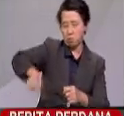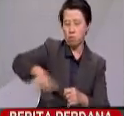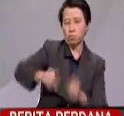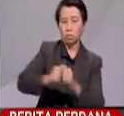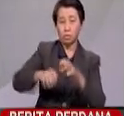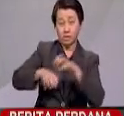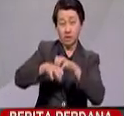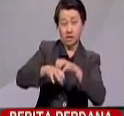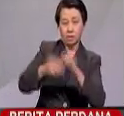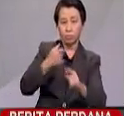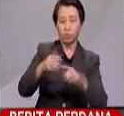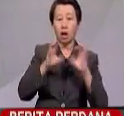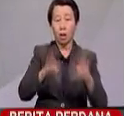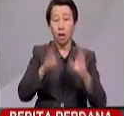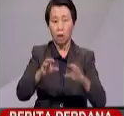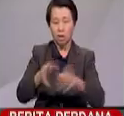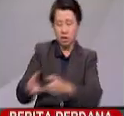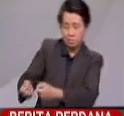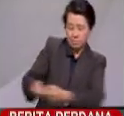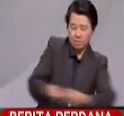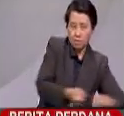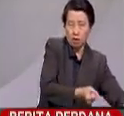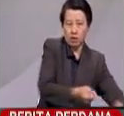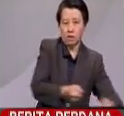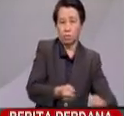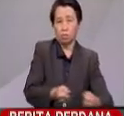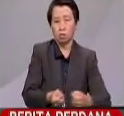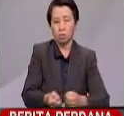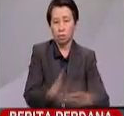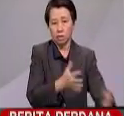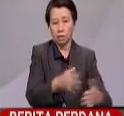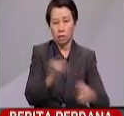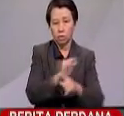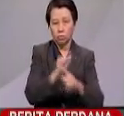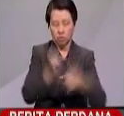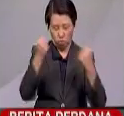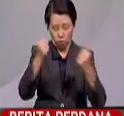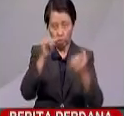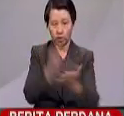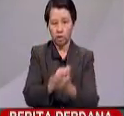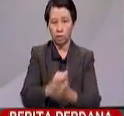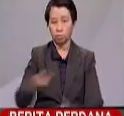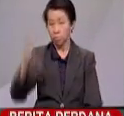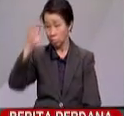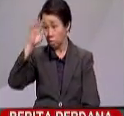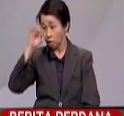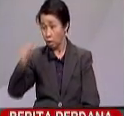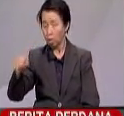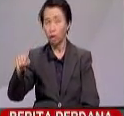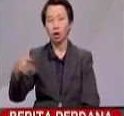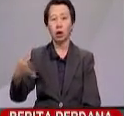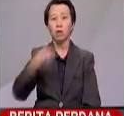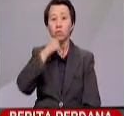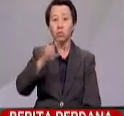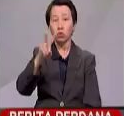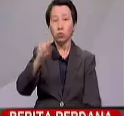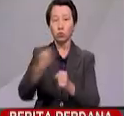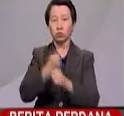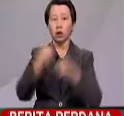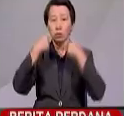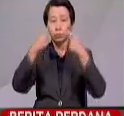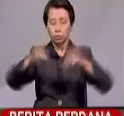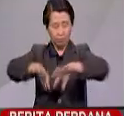digigit sebelum anjing berkenaan menyerit kanak-kanak tersebut. Menggunakan kudrat yang ada, Patrick Do Su, 20 tahun,